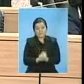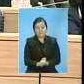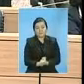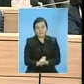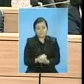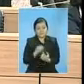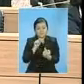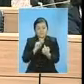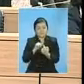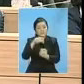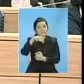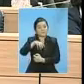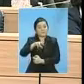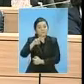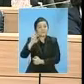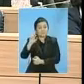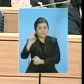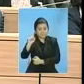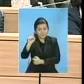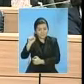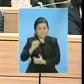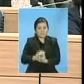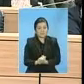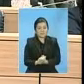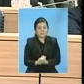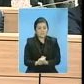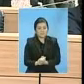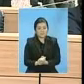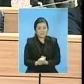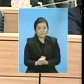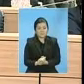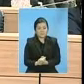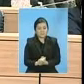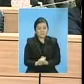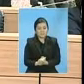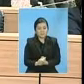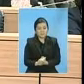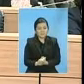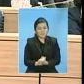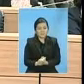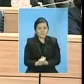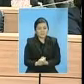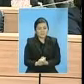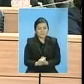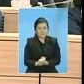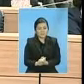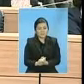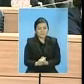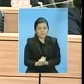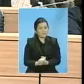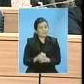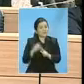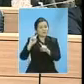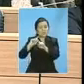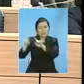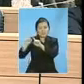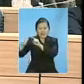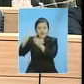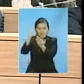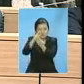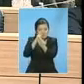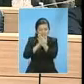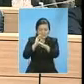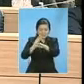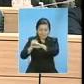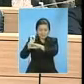ให้รัฐสภาซึ่งเป็นที่ที่ความเชื่อทั้งหลายนะคะที่บอกว่า